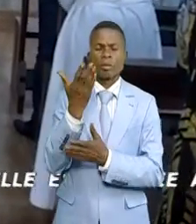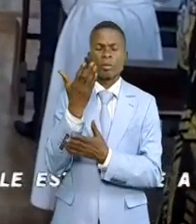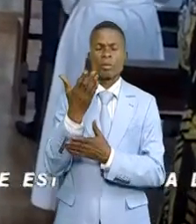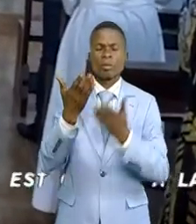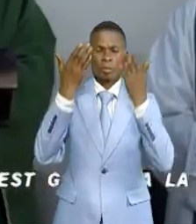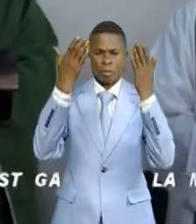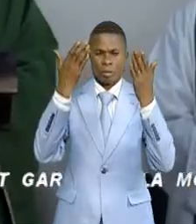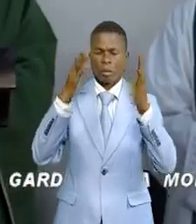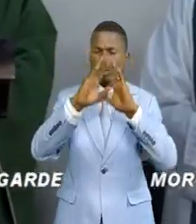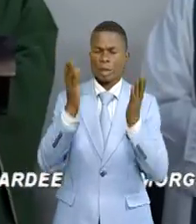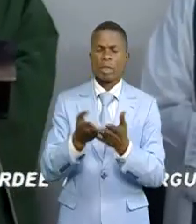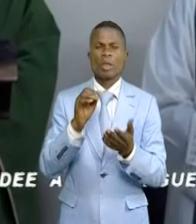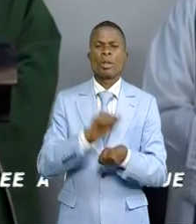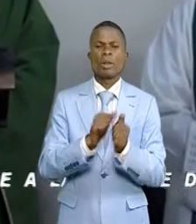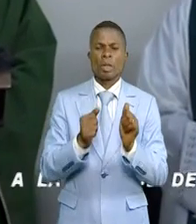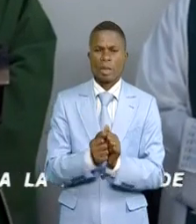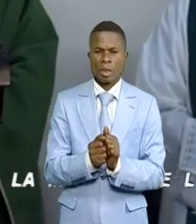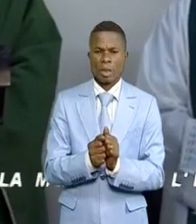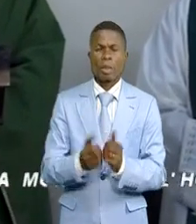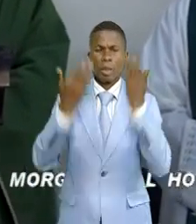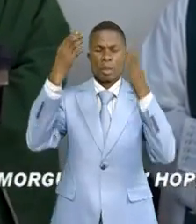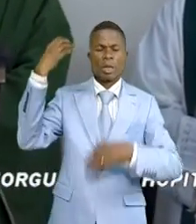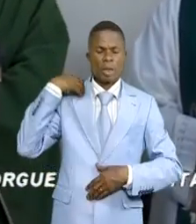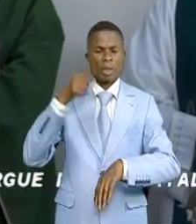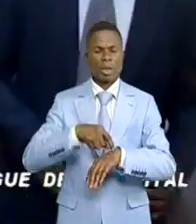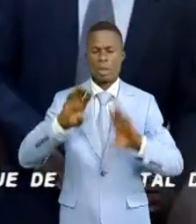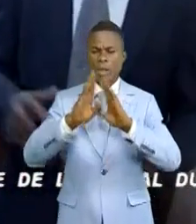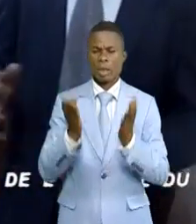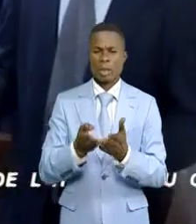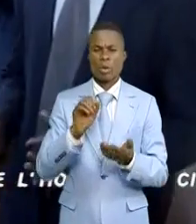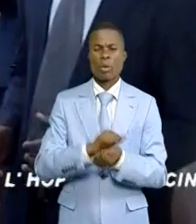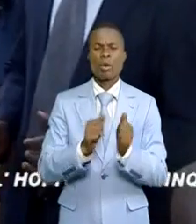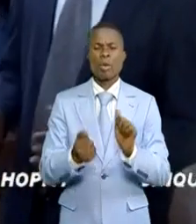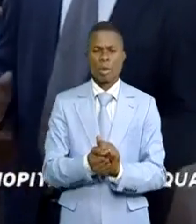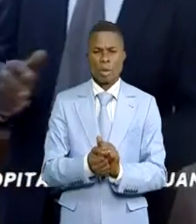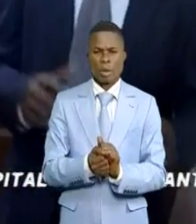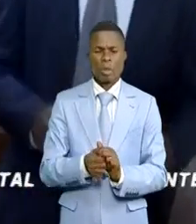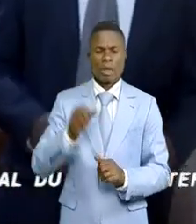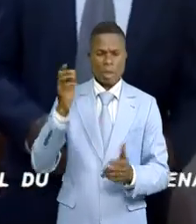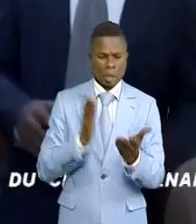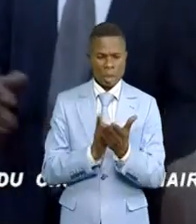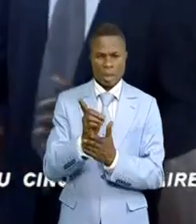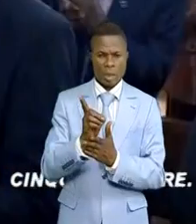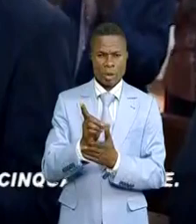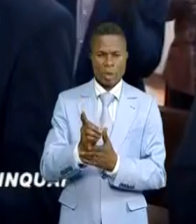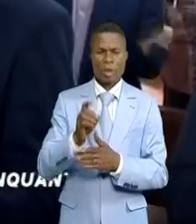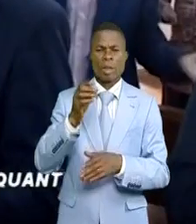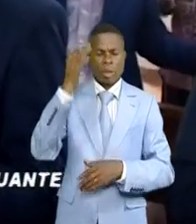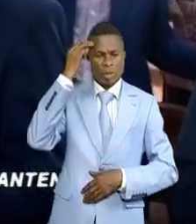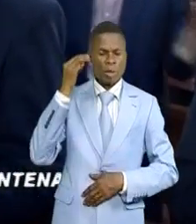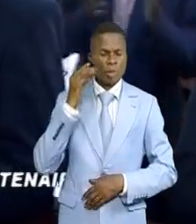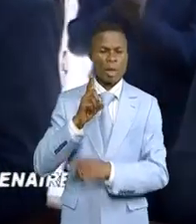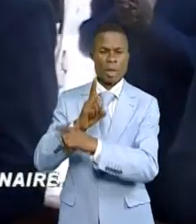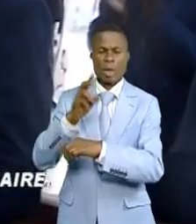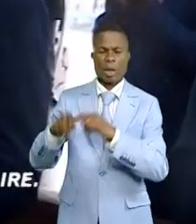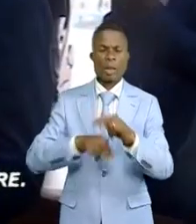temps et en toutes circonstances, car il est le maître des temps et des circonstances. C'est le devoir que s'est fait le ministre de la